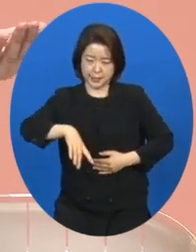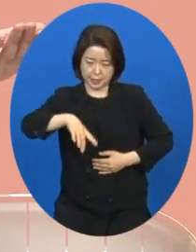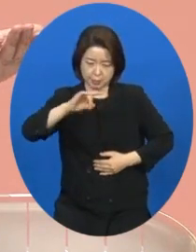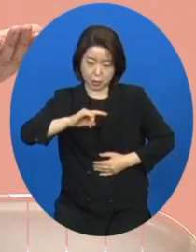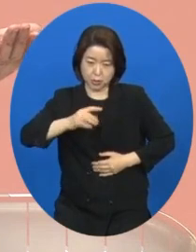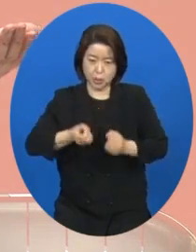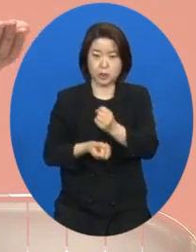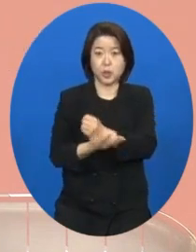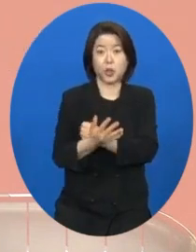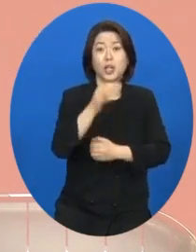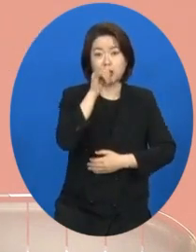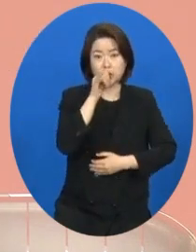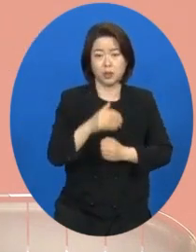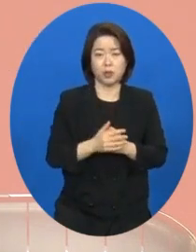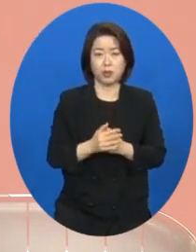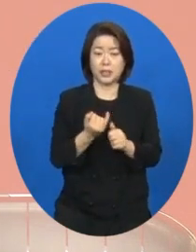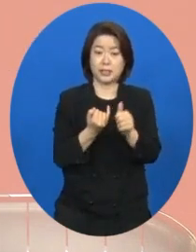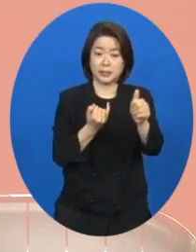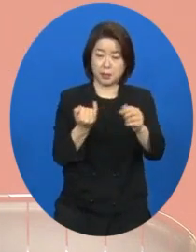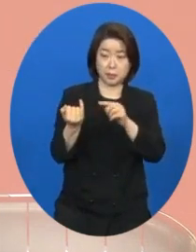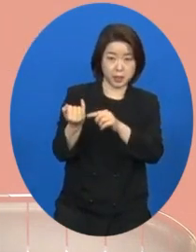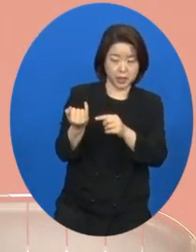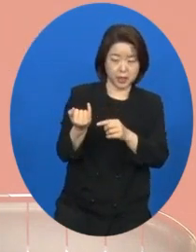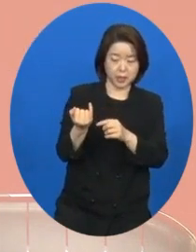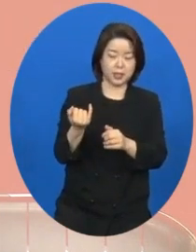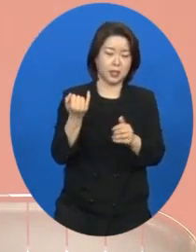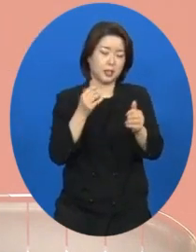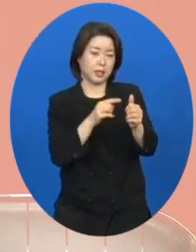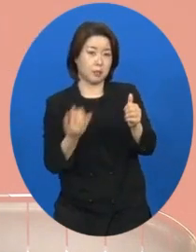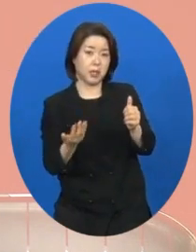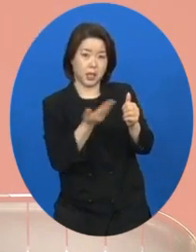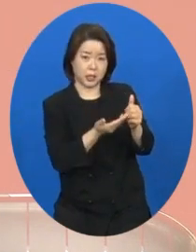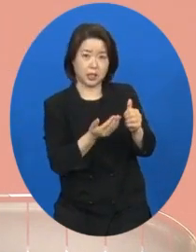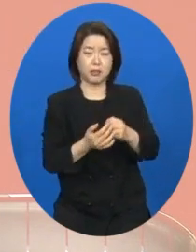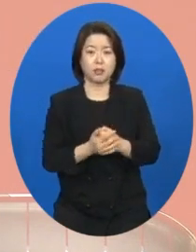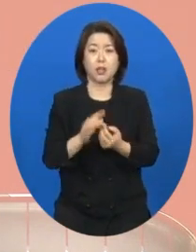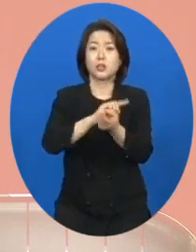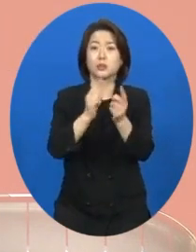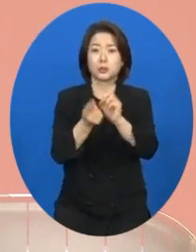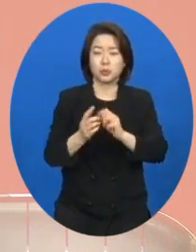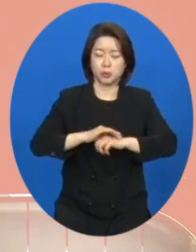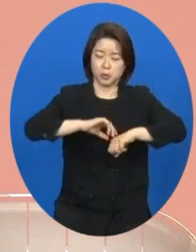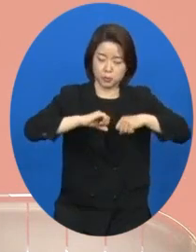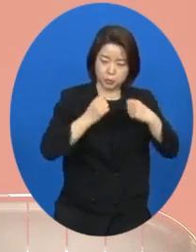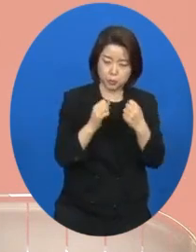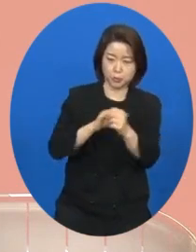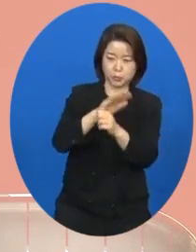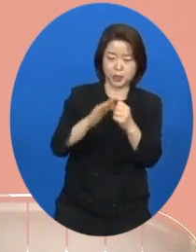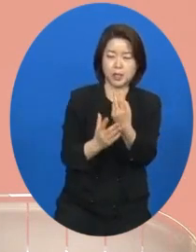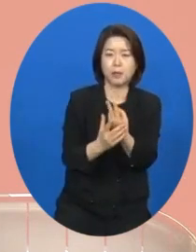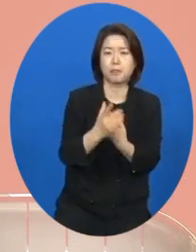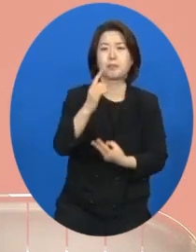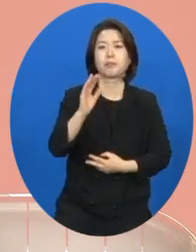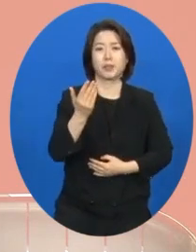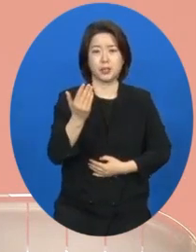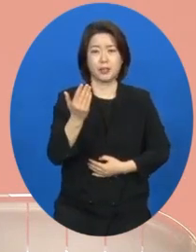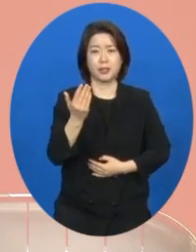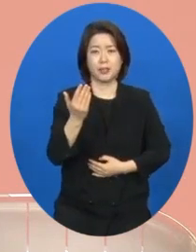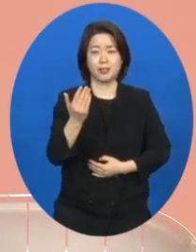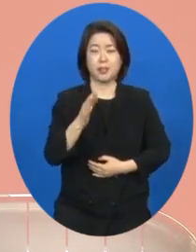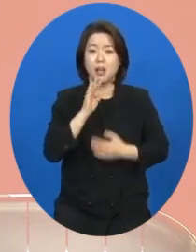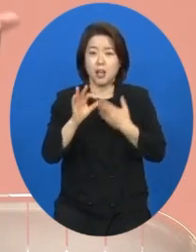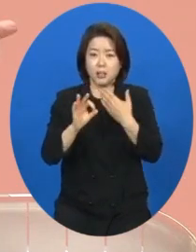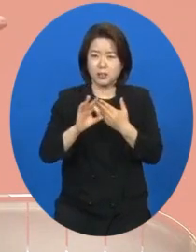와요. 남편은 아내에게, 아내는 남편에게 순종과 사랑으로 하나가 돼요.